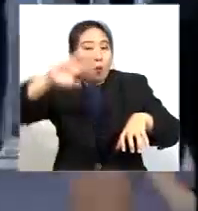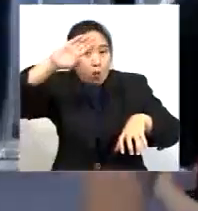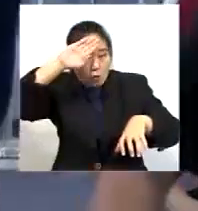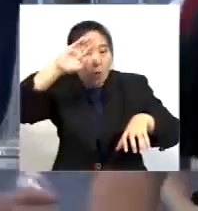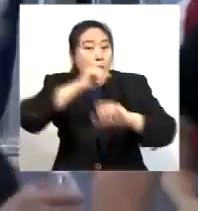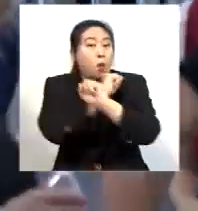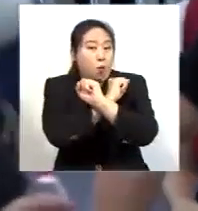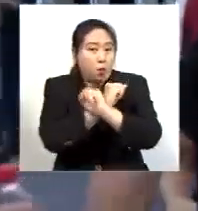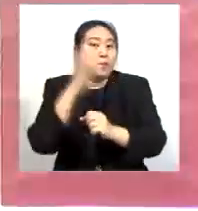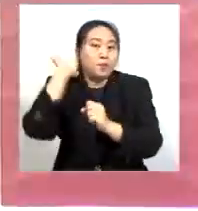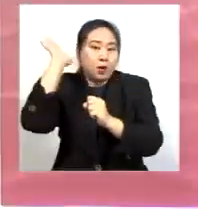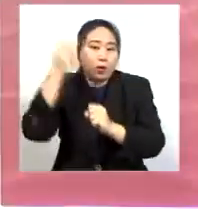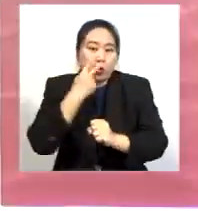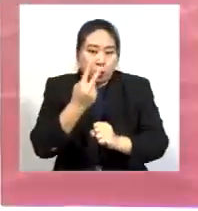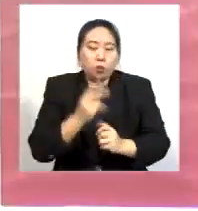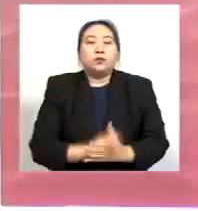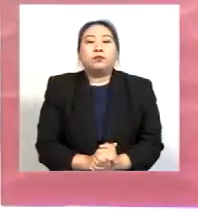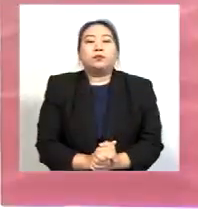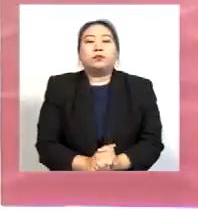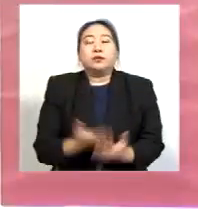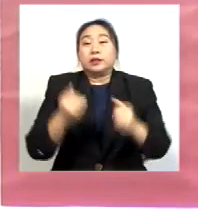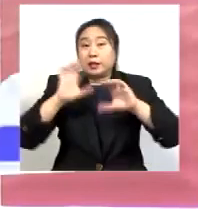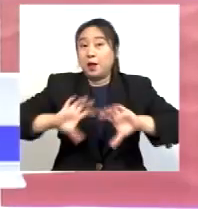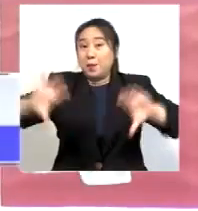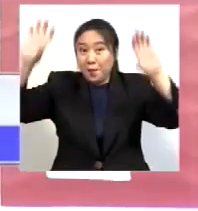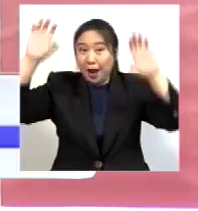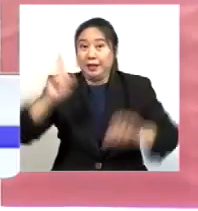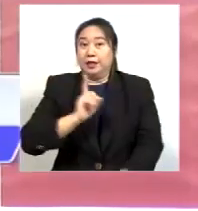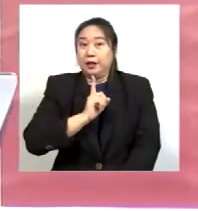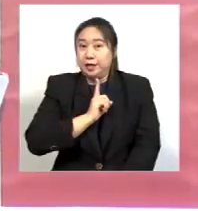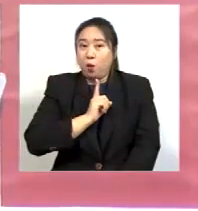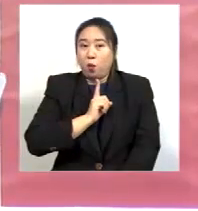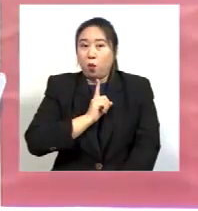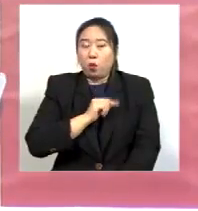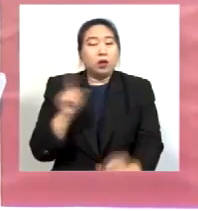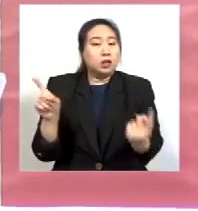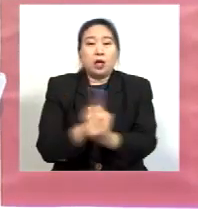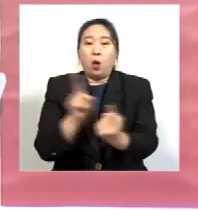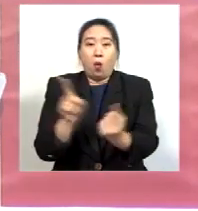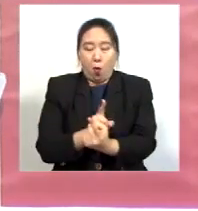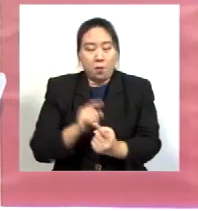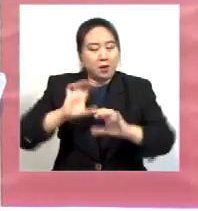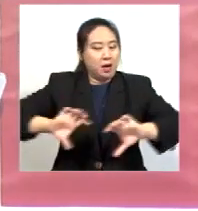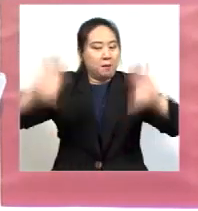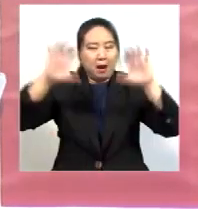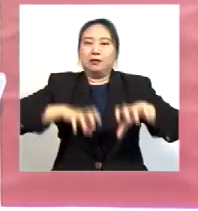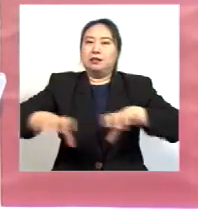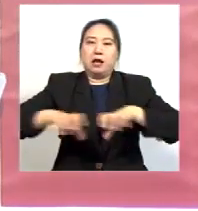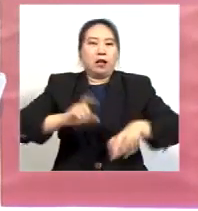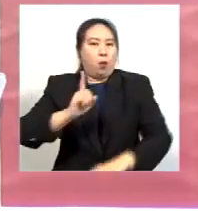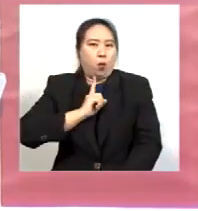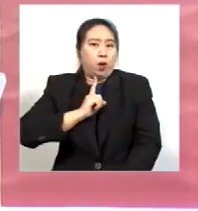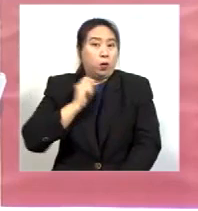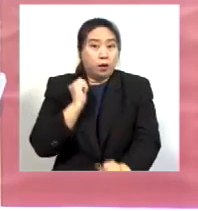กันค่ะ ไม่ใช่ภาครัฐคนเดียวหรือว่าส่วนเดียวในสังคมนี้จะสามารถจัดการกับปัญหานี้ได้